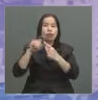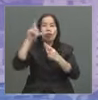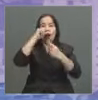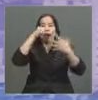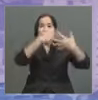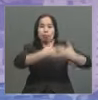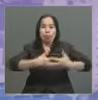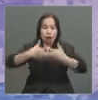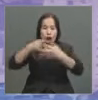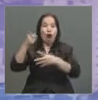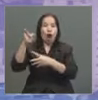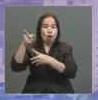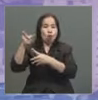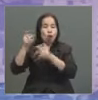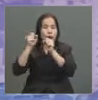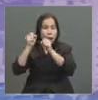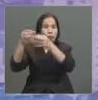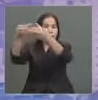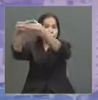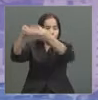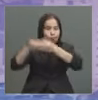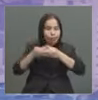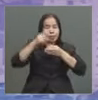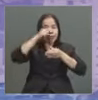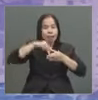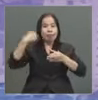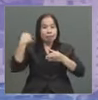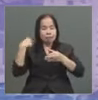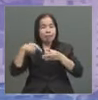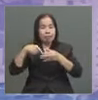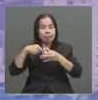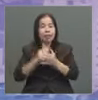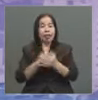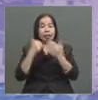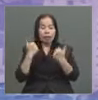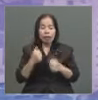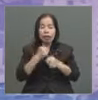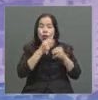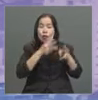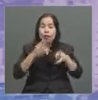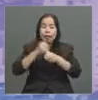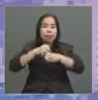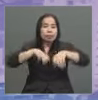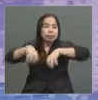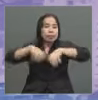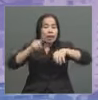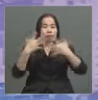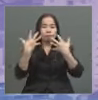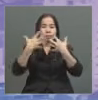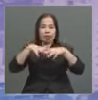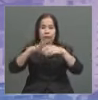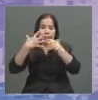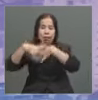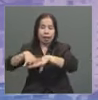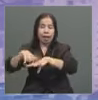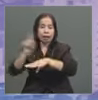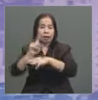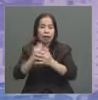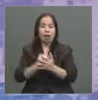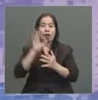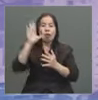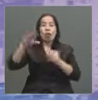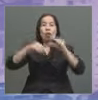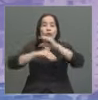รัฐเป็นหลักนะครับก็ในการดำเนินการก็เราได้มีการประสานงานกับ